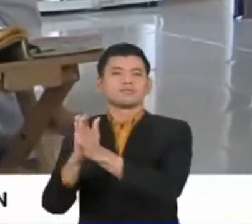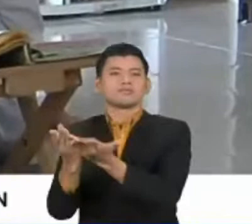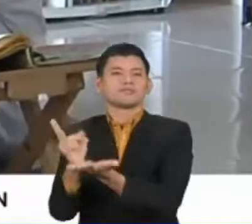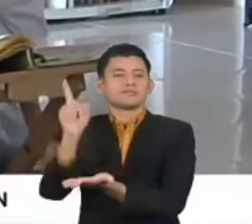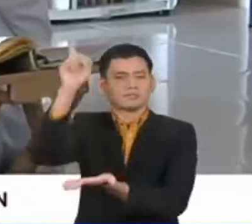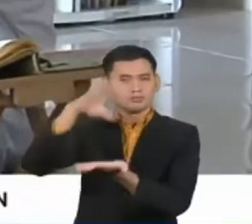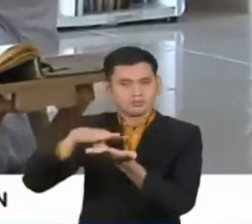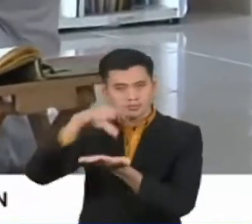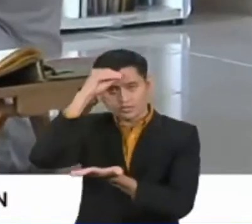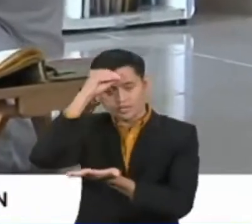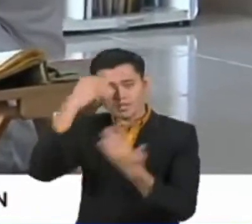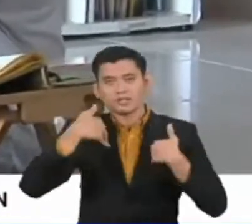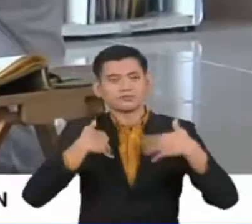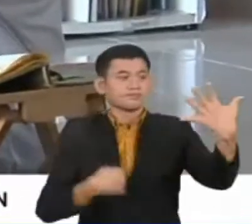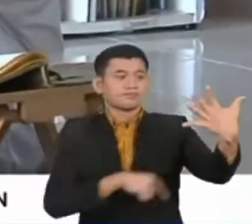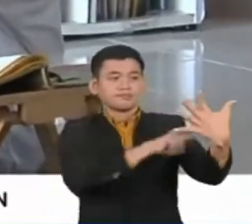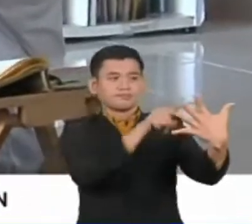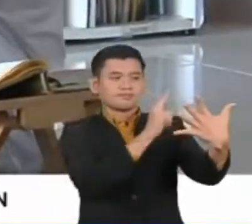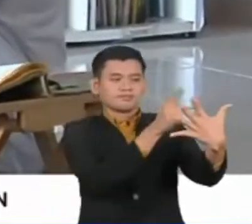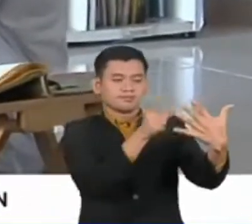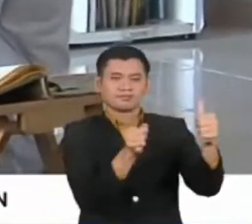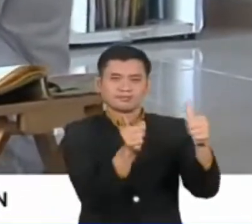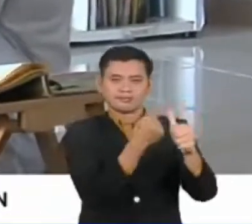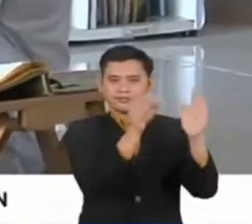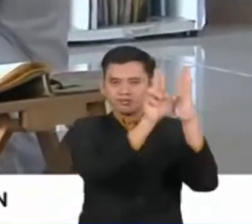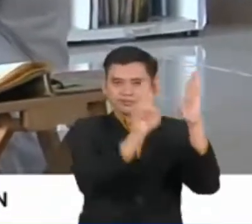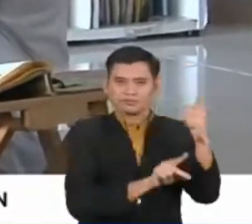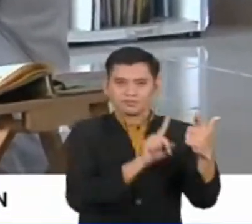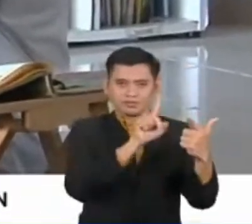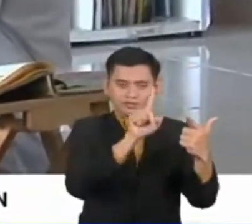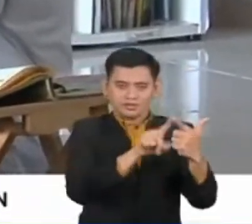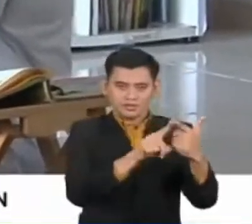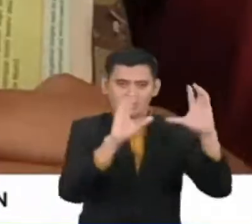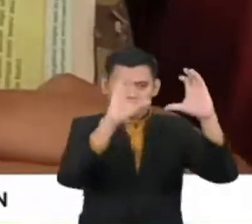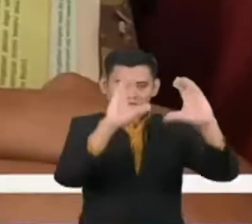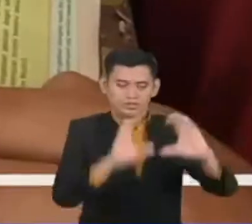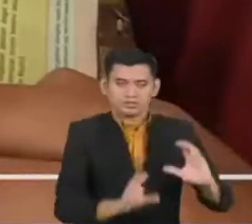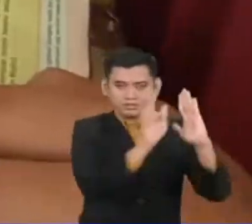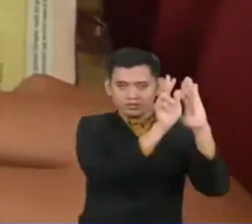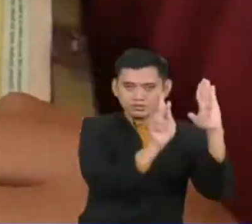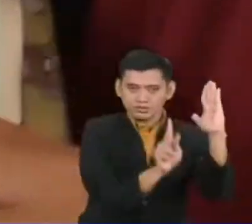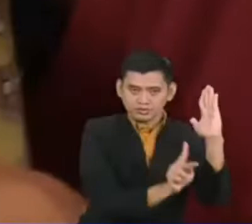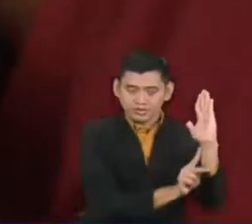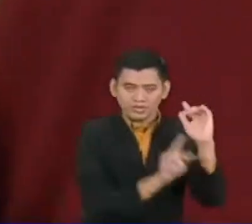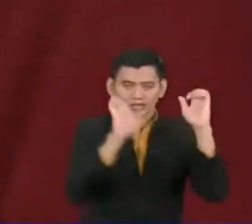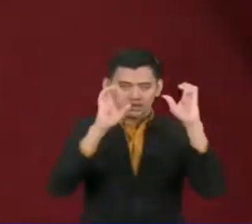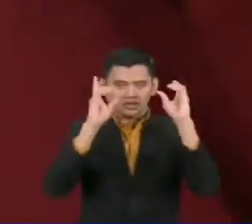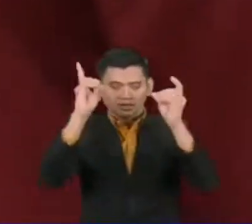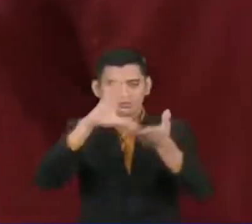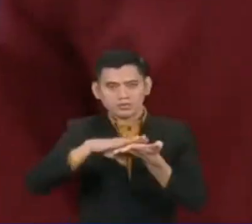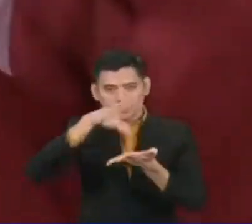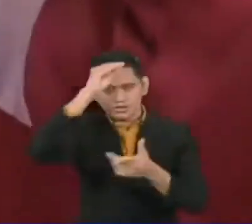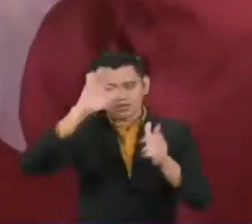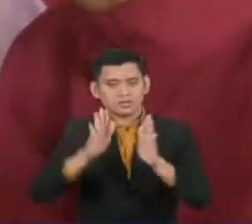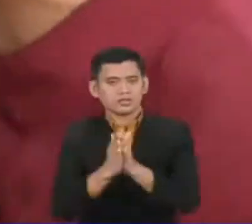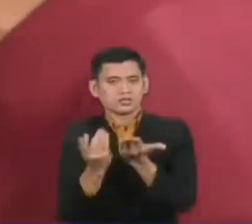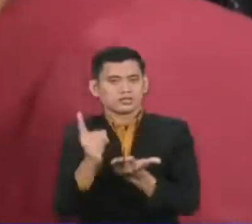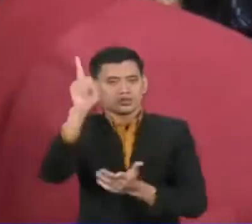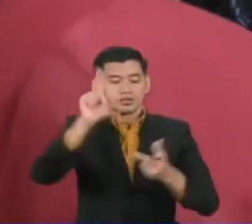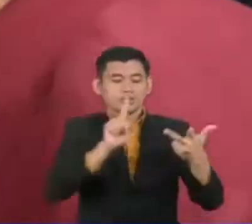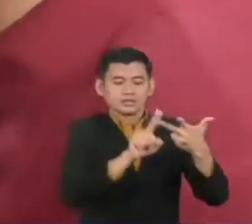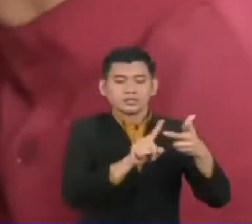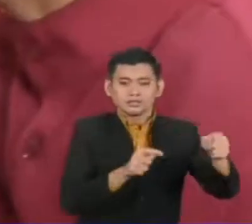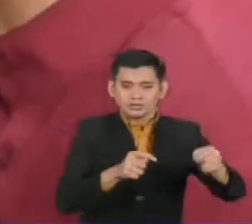melalui 5 teras utama iaitu undang-undang, model tahfiz kurikulum yang menepati pendidikan arus perdana, tadbir urus